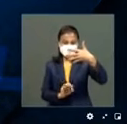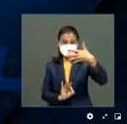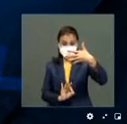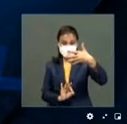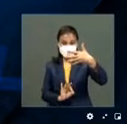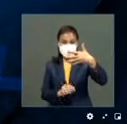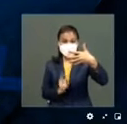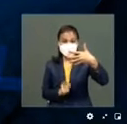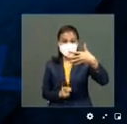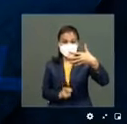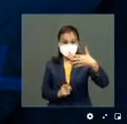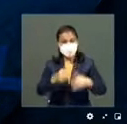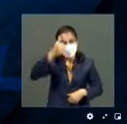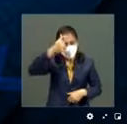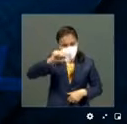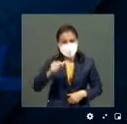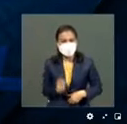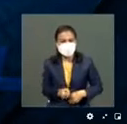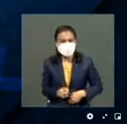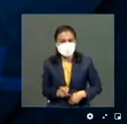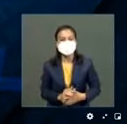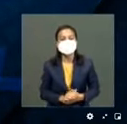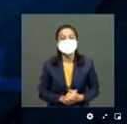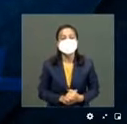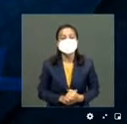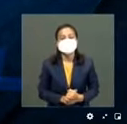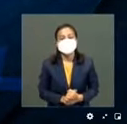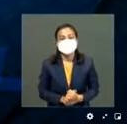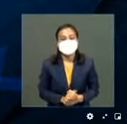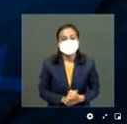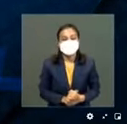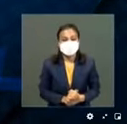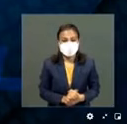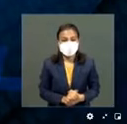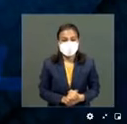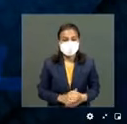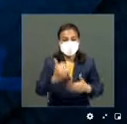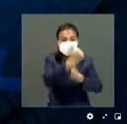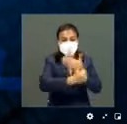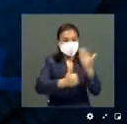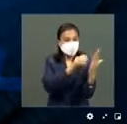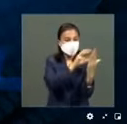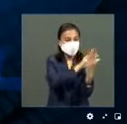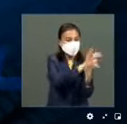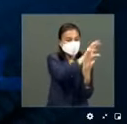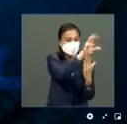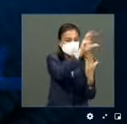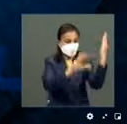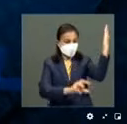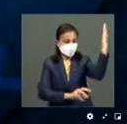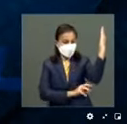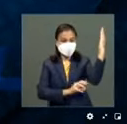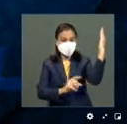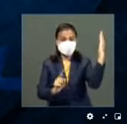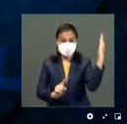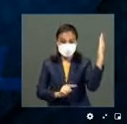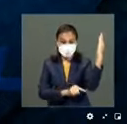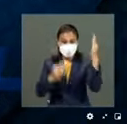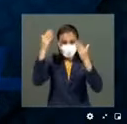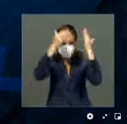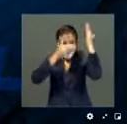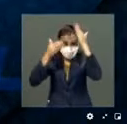นื่องมาหลายวันพอสมควรนะคะสถานการณ์ในประเทศเพื่อนบ้านนะคะที่เรายังติดตามอยู่ก็คือมาเลเ